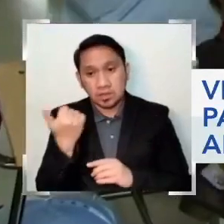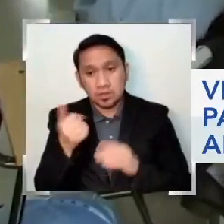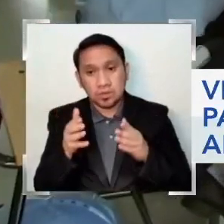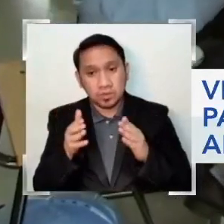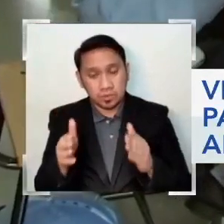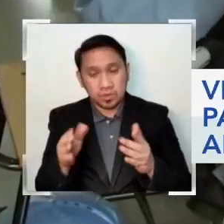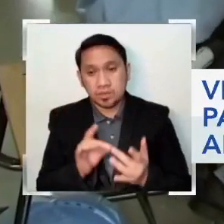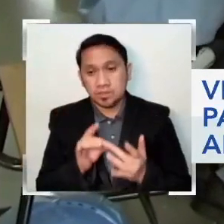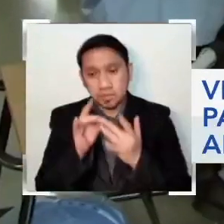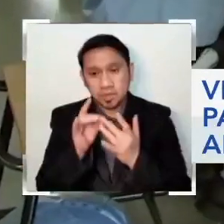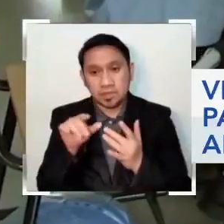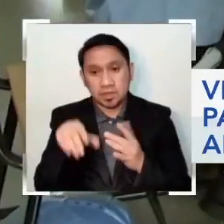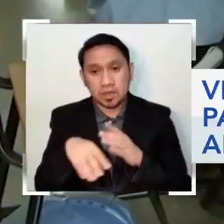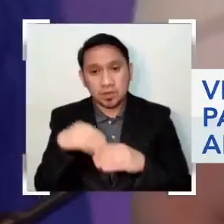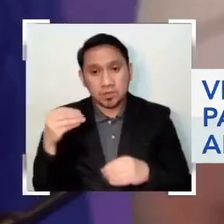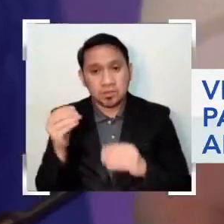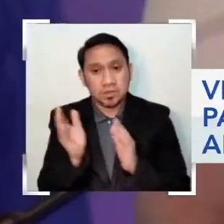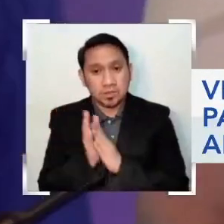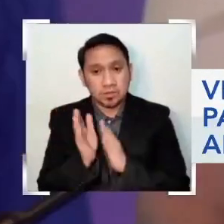ng paaralan.